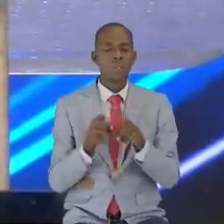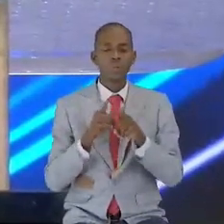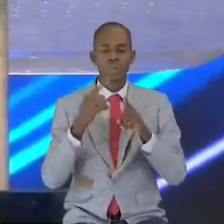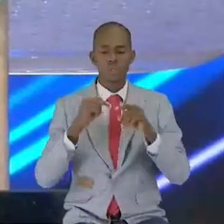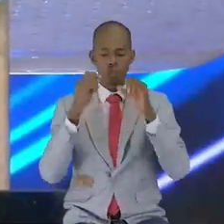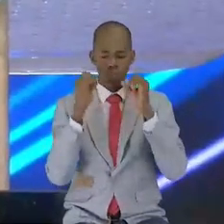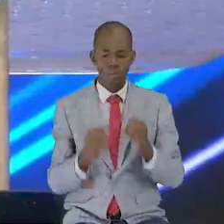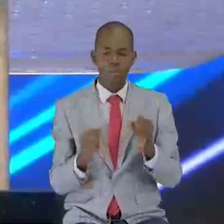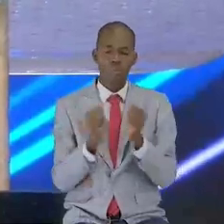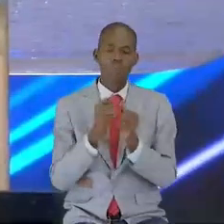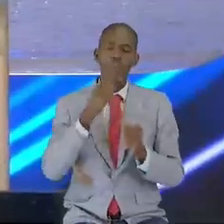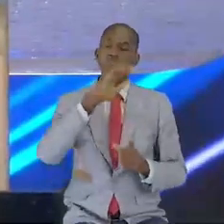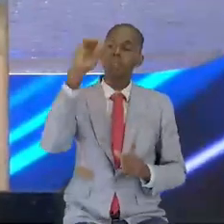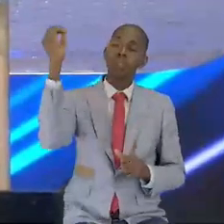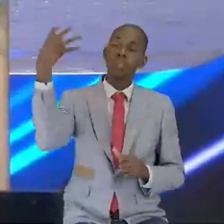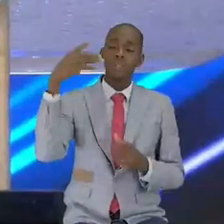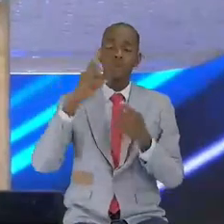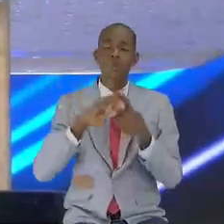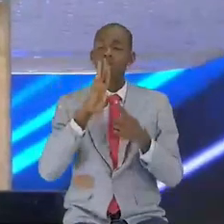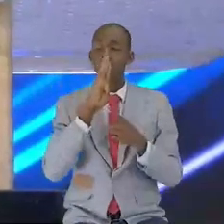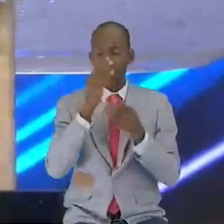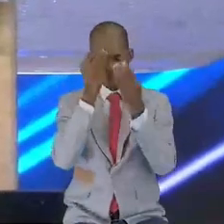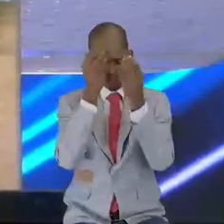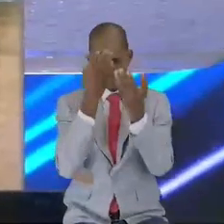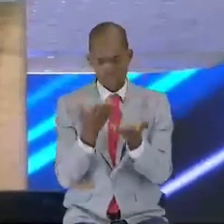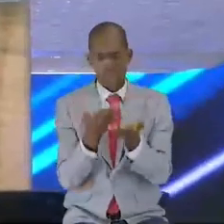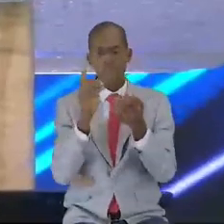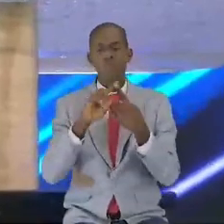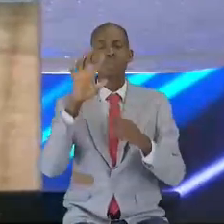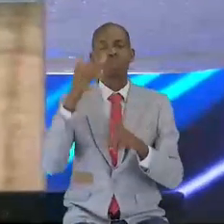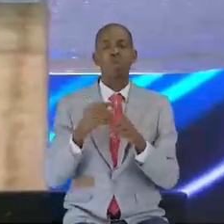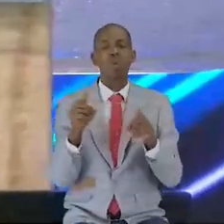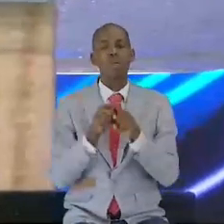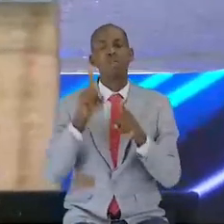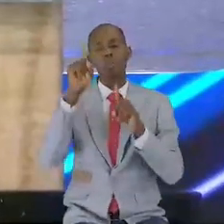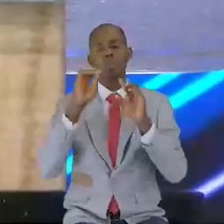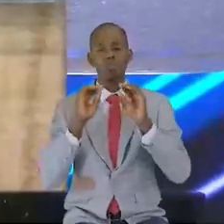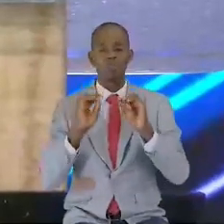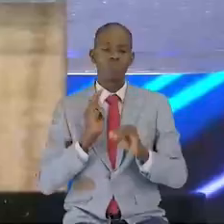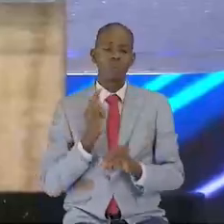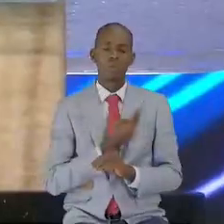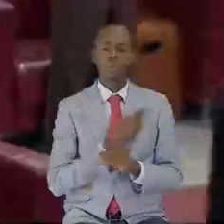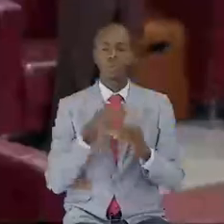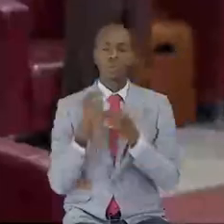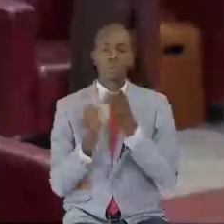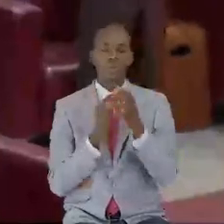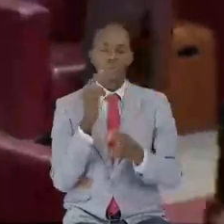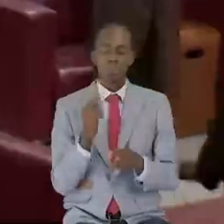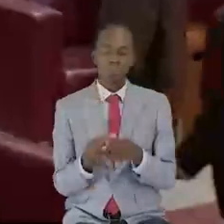la grâce d'être obéissant à ta parole comme tu nous enseignes au nom de Jésus.